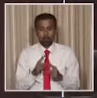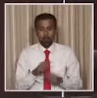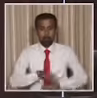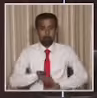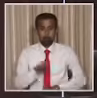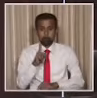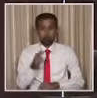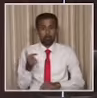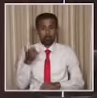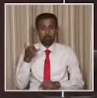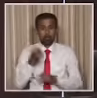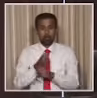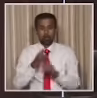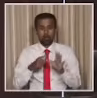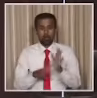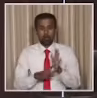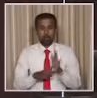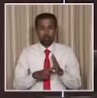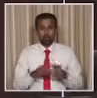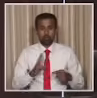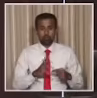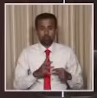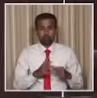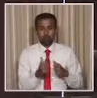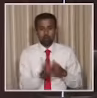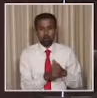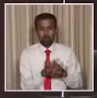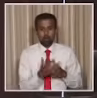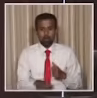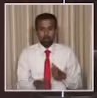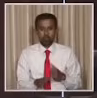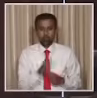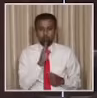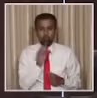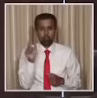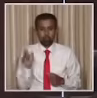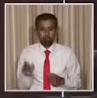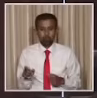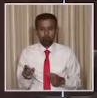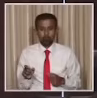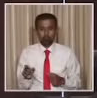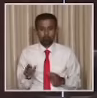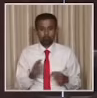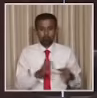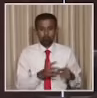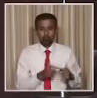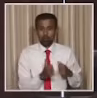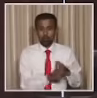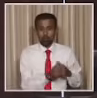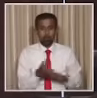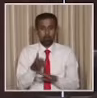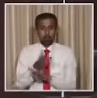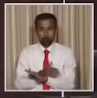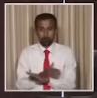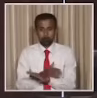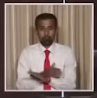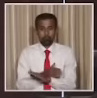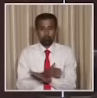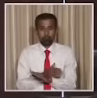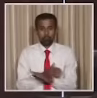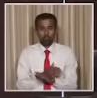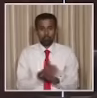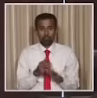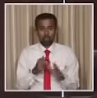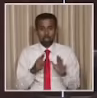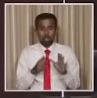istilah katakan, galnya me mola kaykara pe samanya ahinsa ke minyak. Itu korang mola kaykaran nak kaling. Hem hatak, hampir